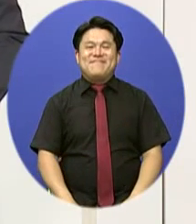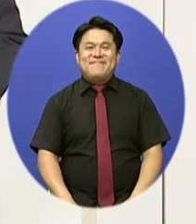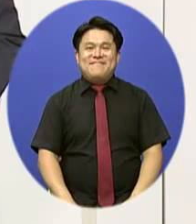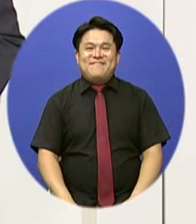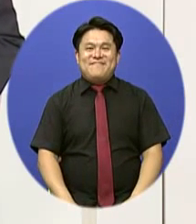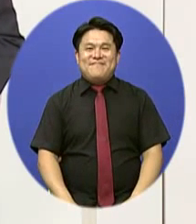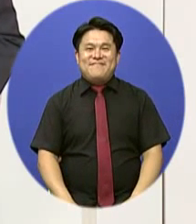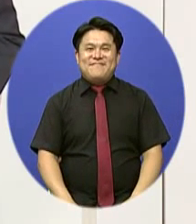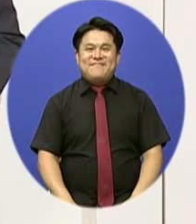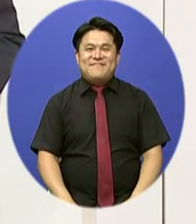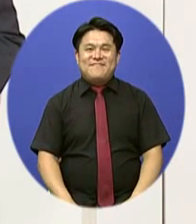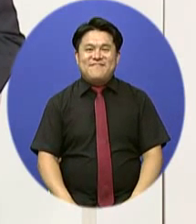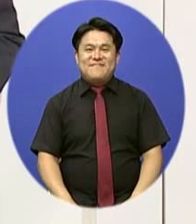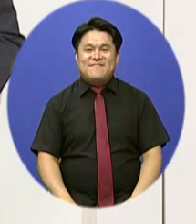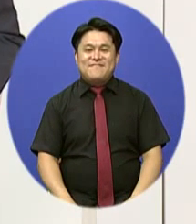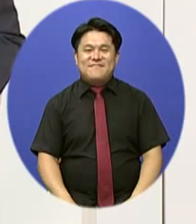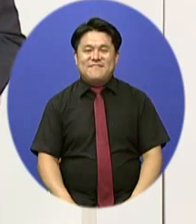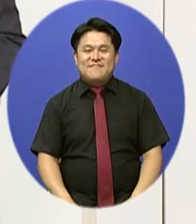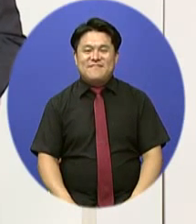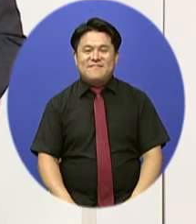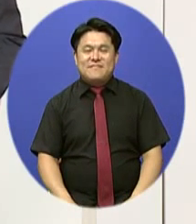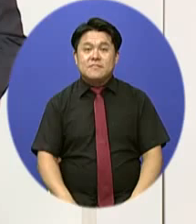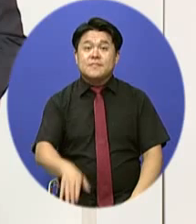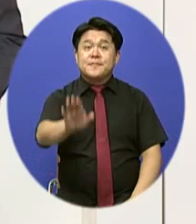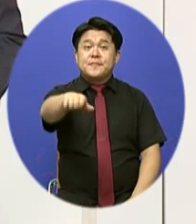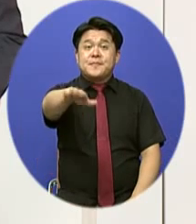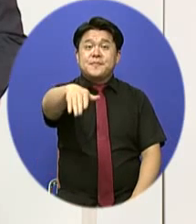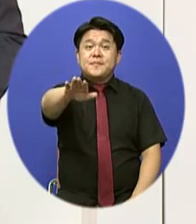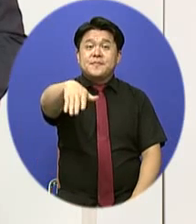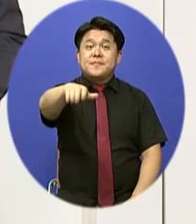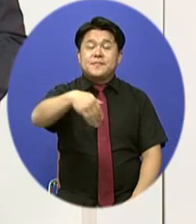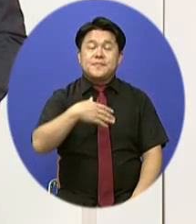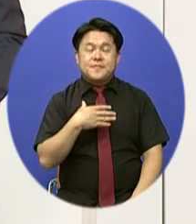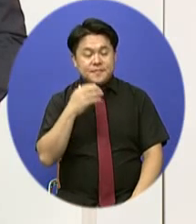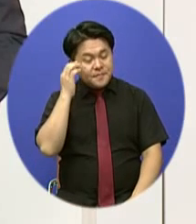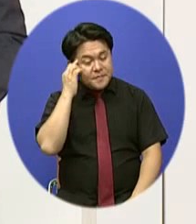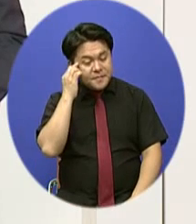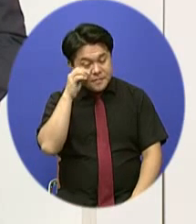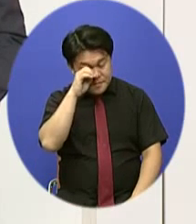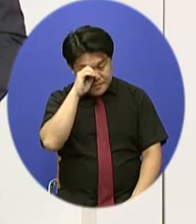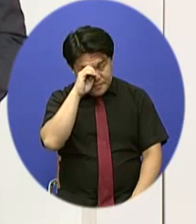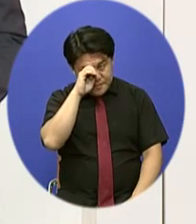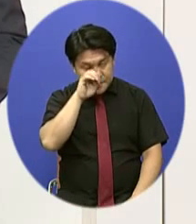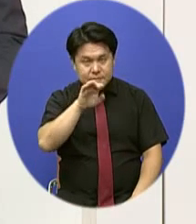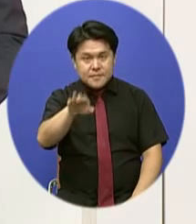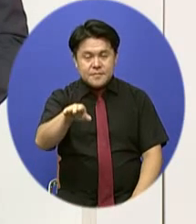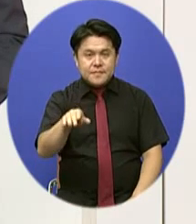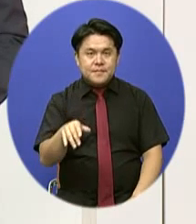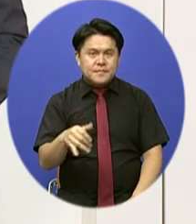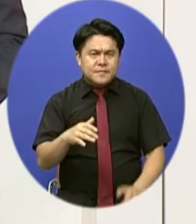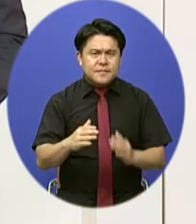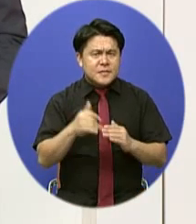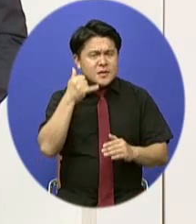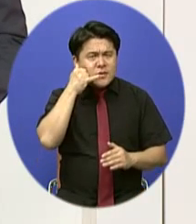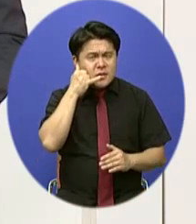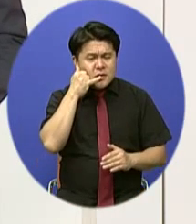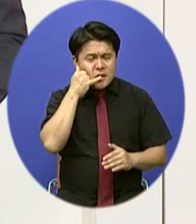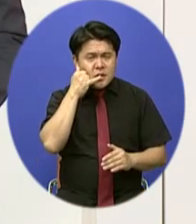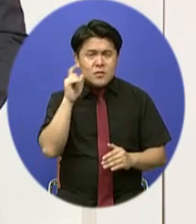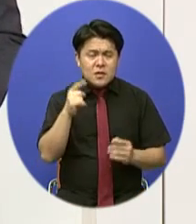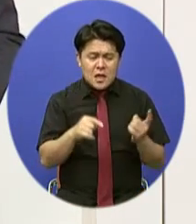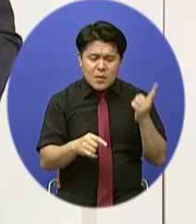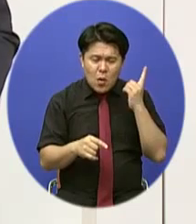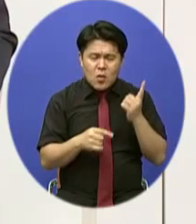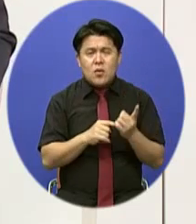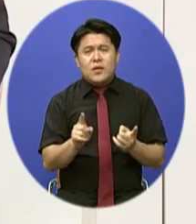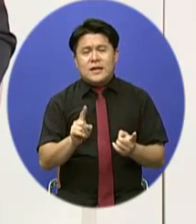자, 아들들이 어머님. 아니, 그런데 여보세요. 예. 네? 아이고, 집전화로 해야 되는데 핸드폰으로 해가지고 전화